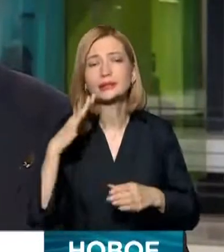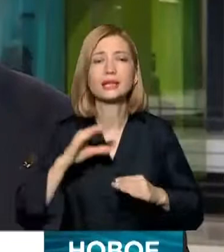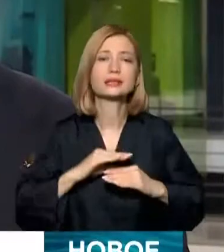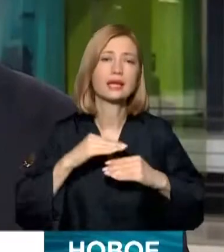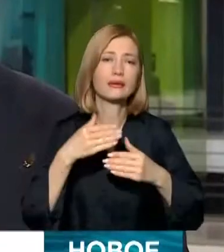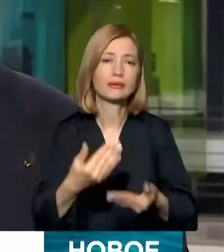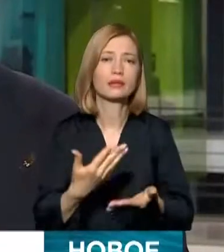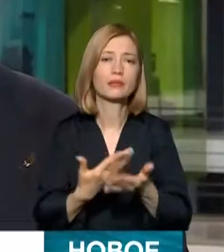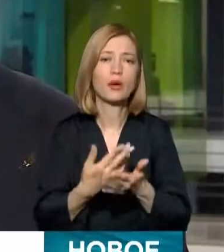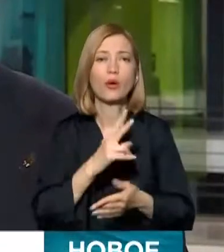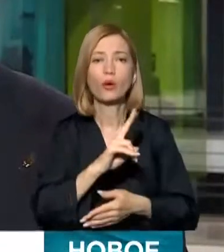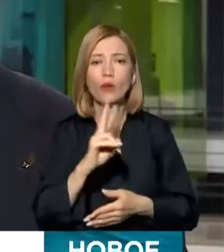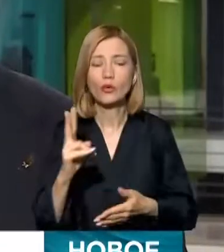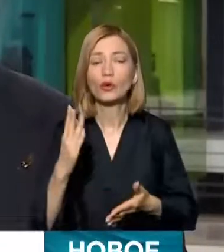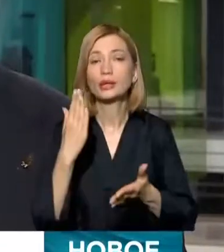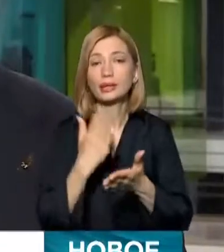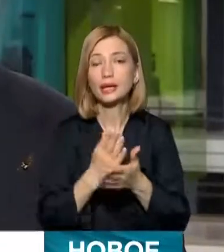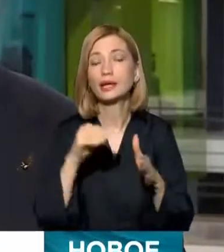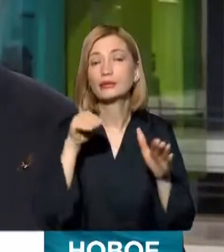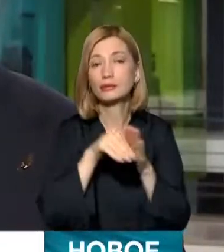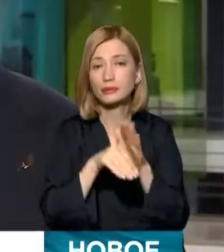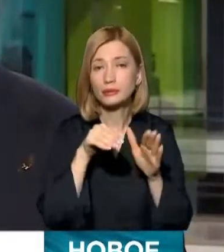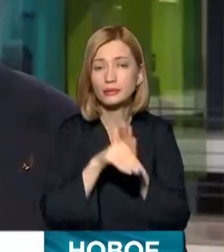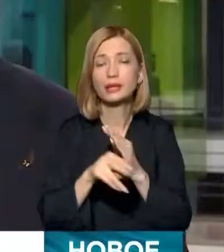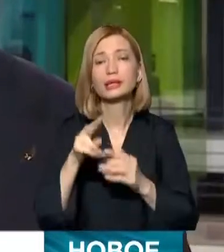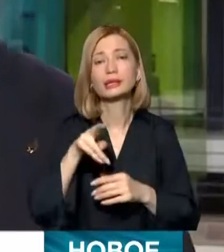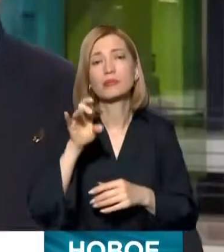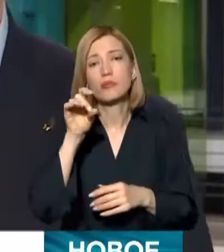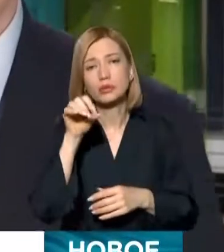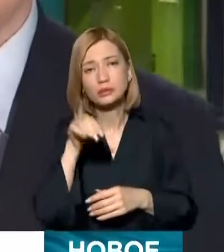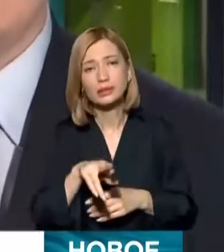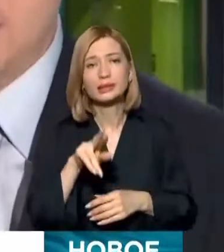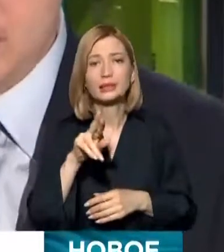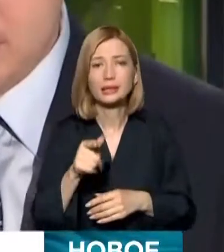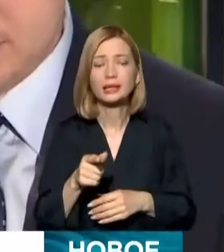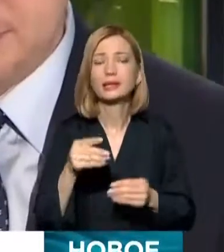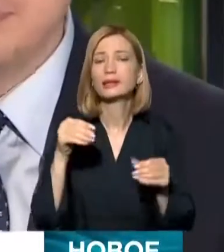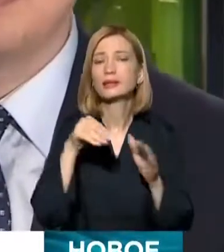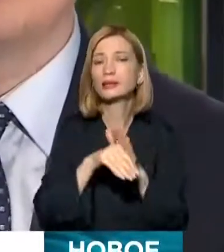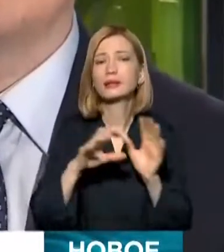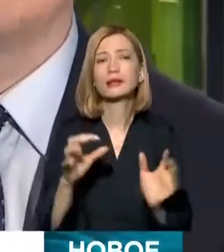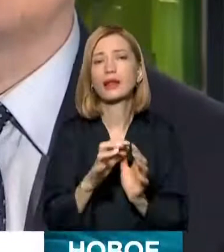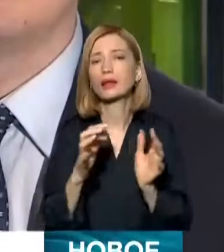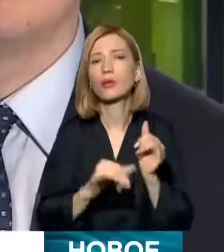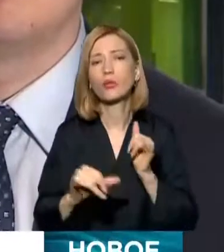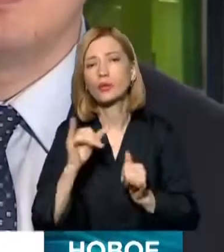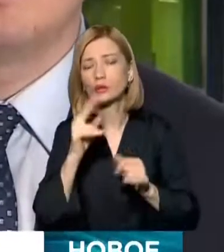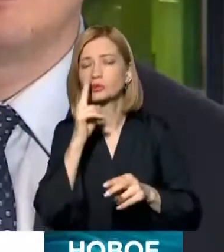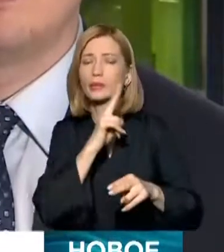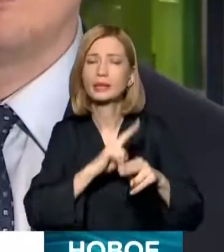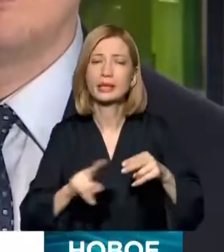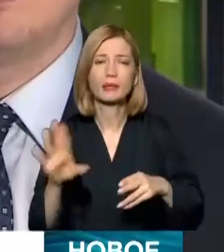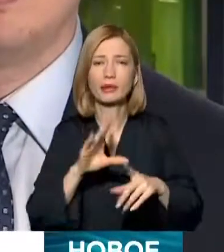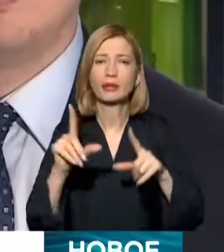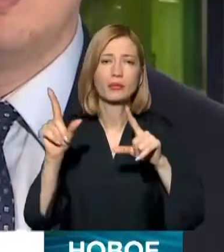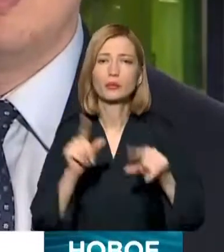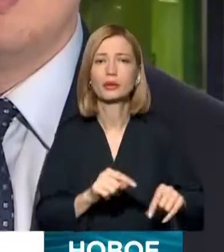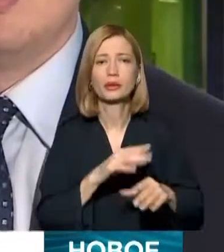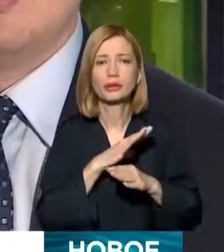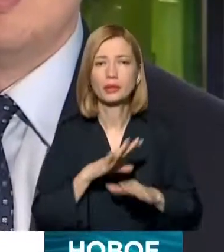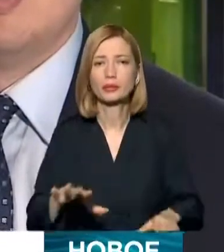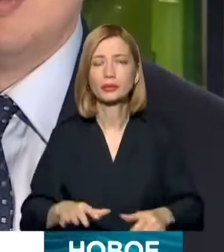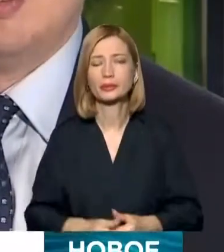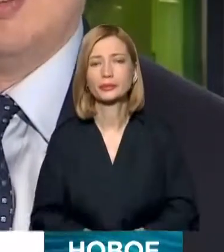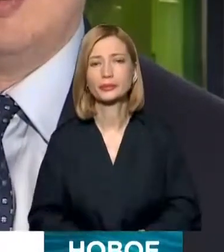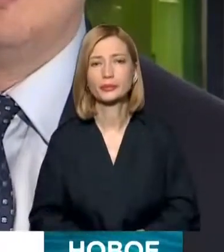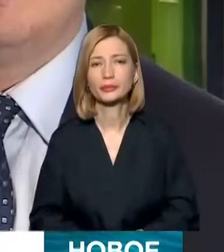Что делать тем, у кого есть накопления, депозиты в тенге? Как хранить деньги, чтобы не потерять их ценность?